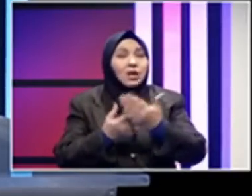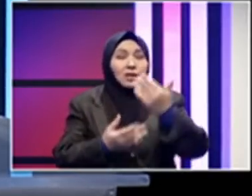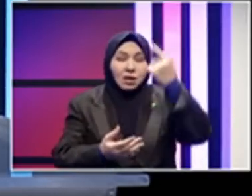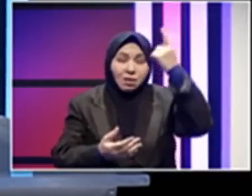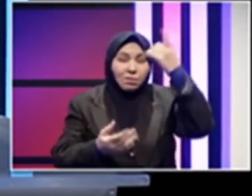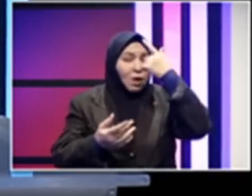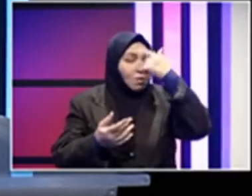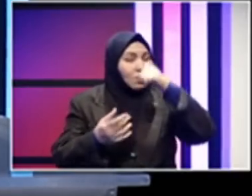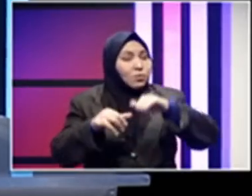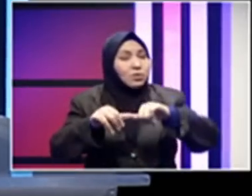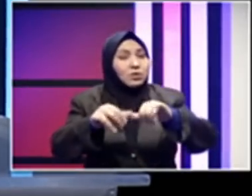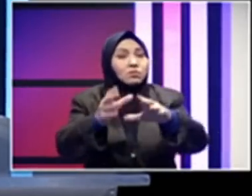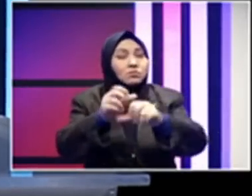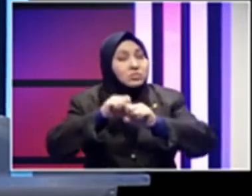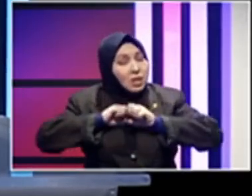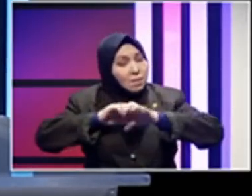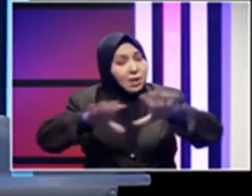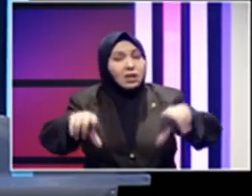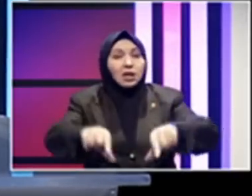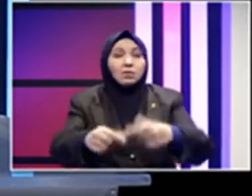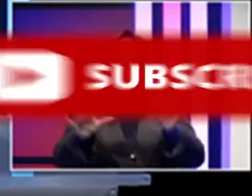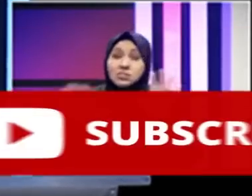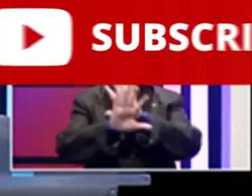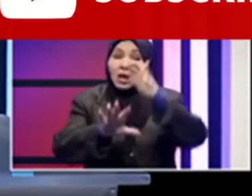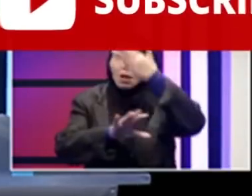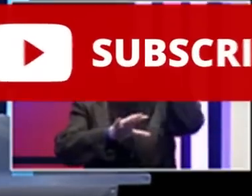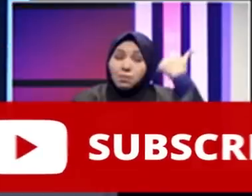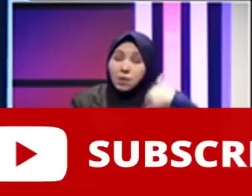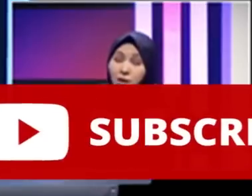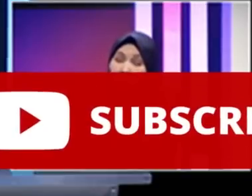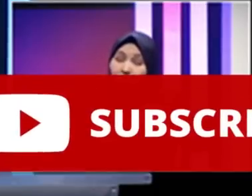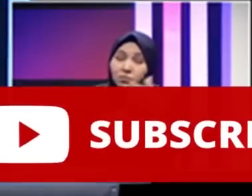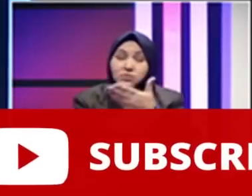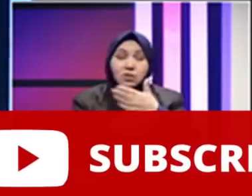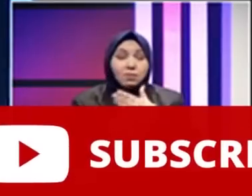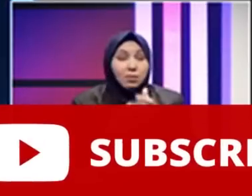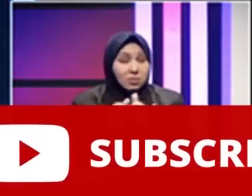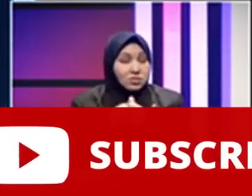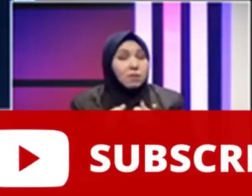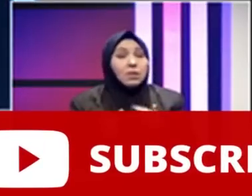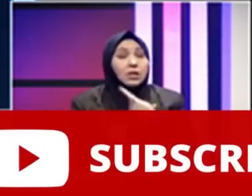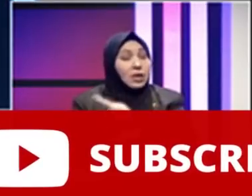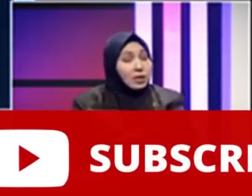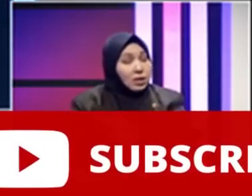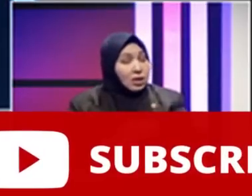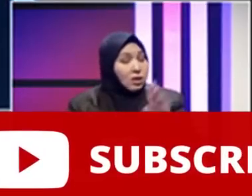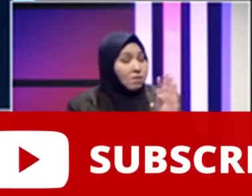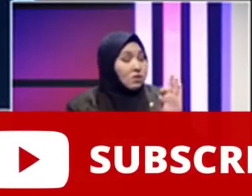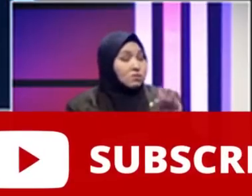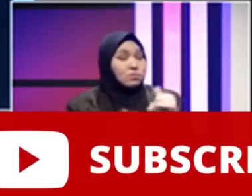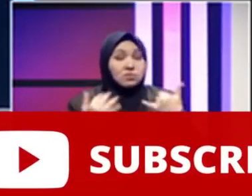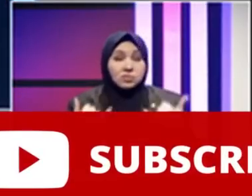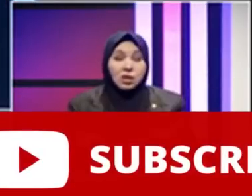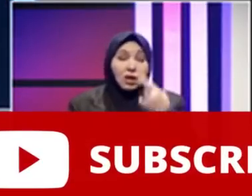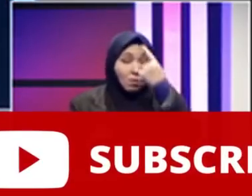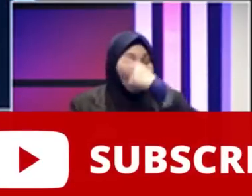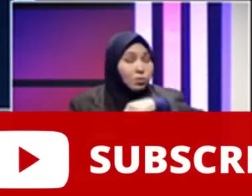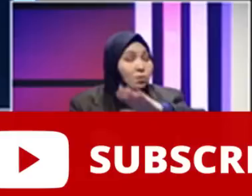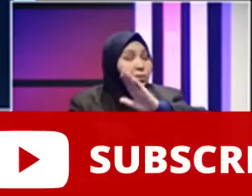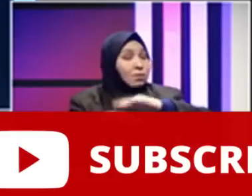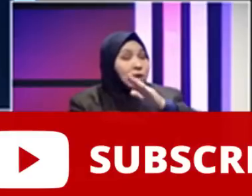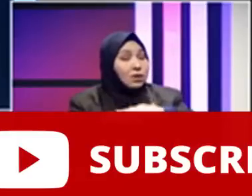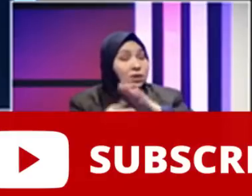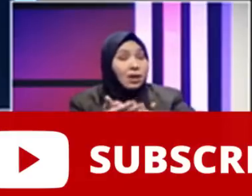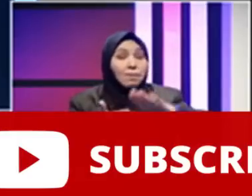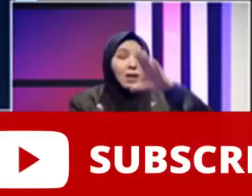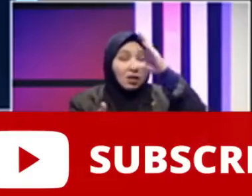kita untuk terus sebarkan Al-Quran. Jangan lupa juga terus kongsikan bersama kita di Facebook sekarang ini untuk mengajak kita nak